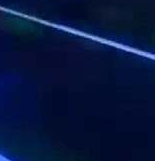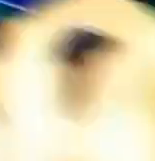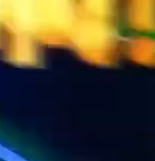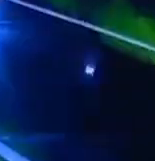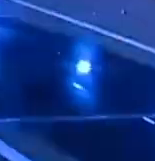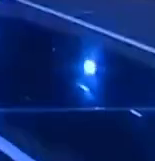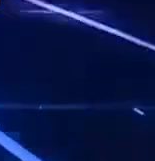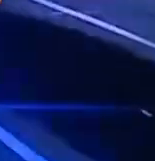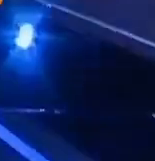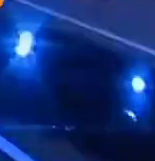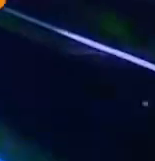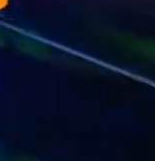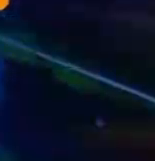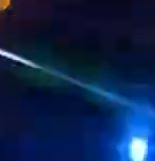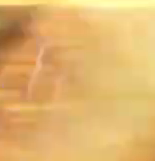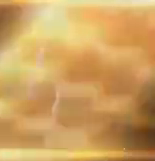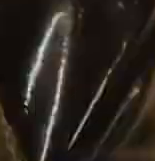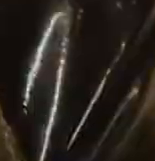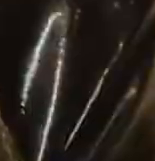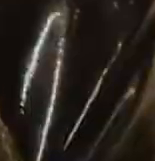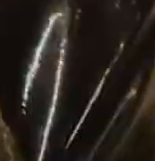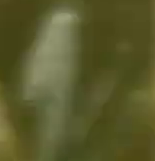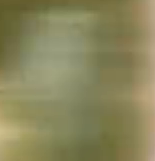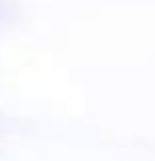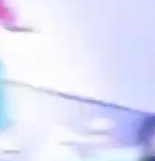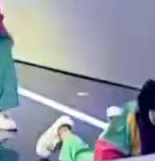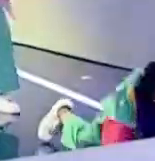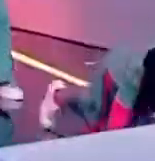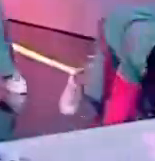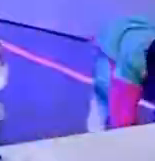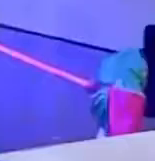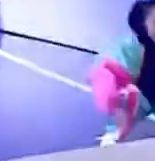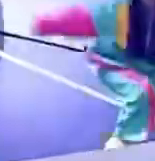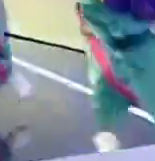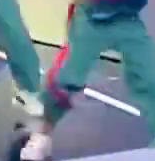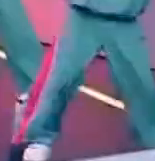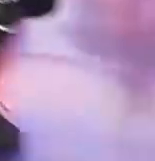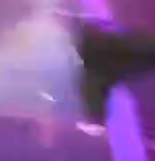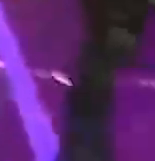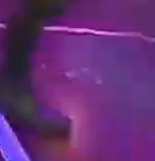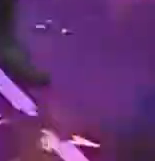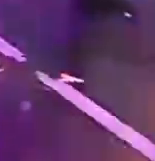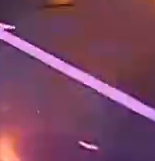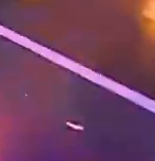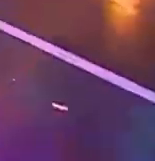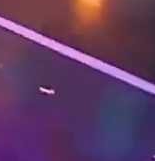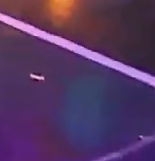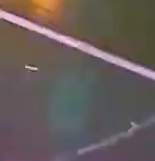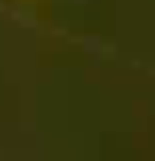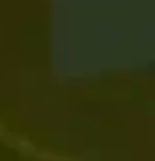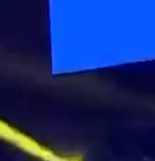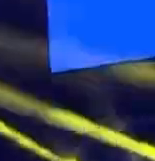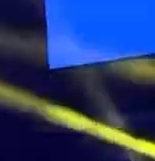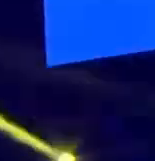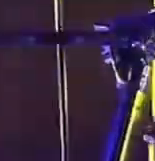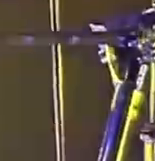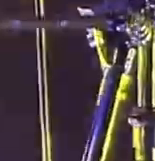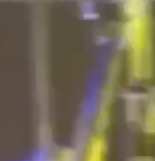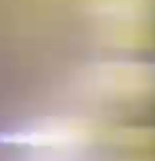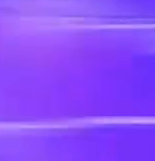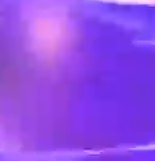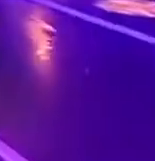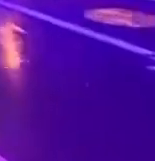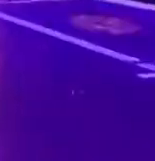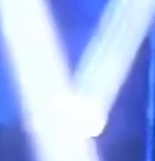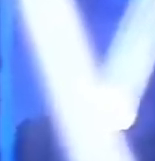pambato ng apat na judges. I'm a strategist. I'm a manager. I'm looking for a star who would fly for a long,